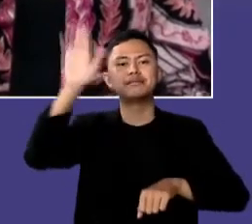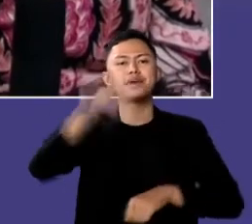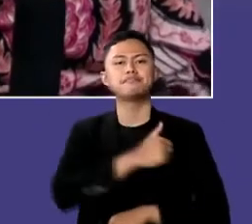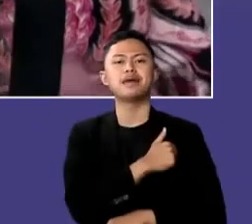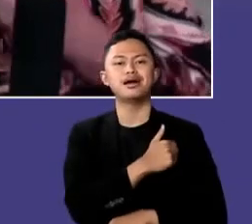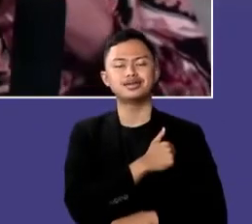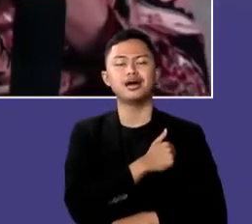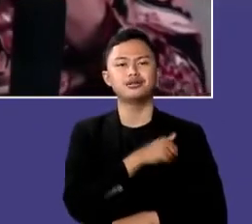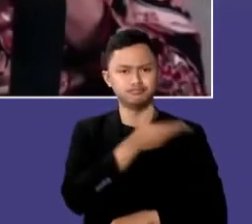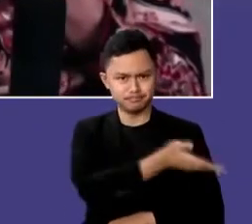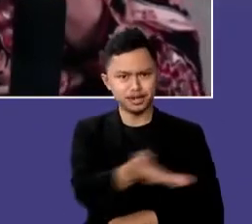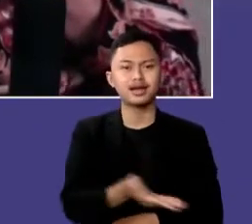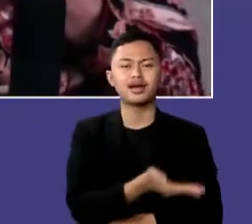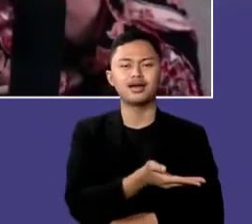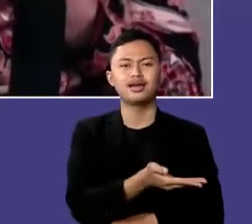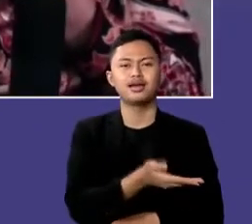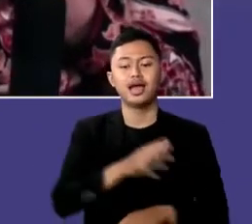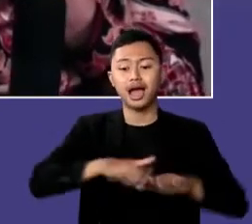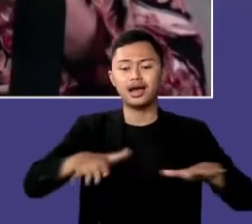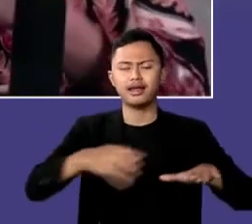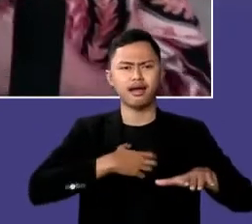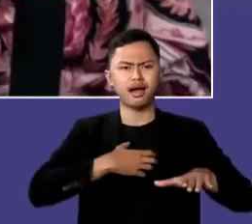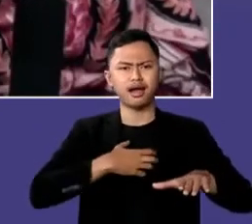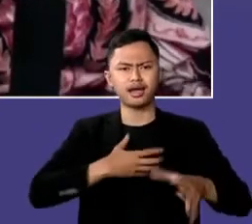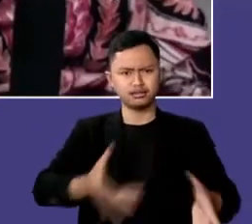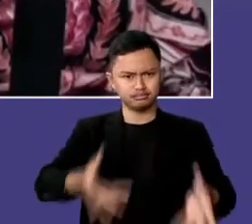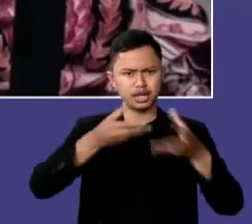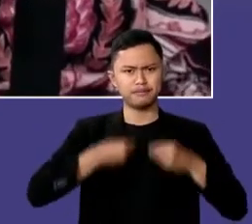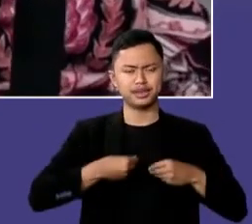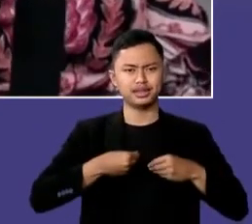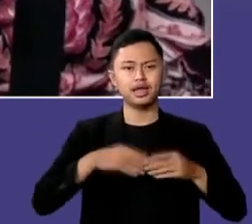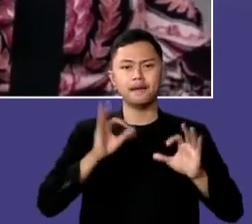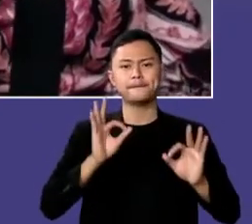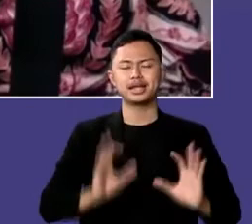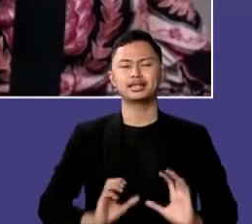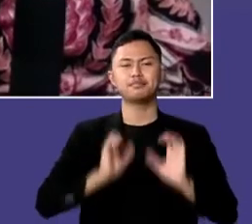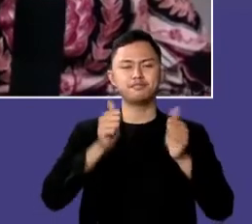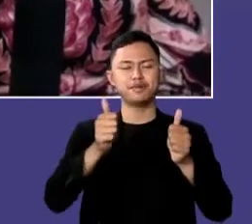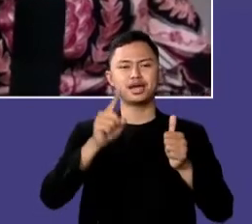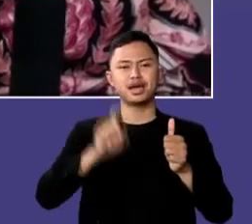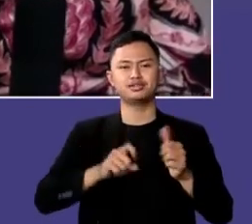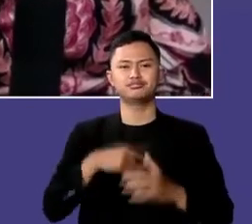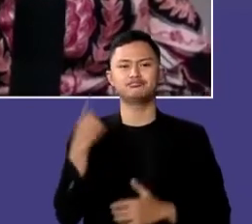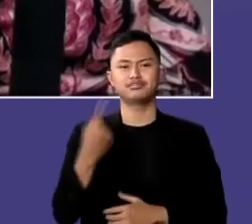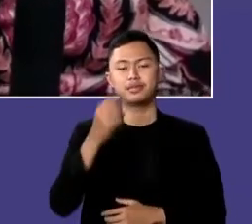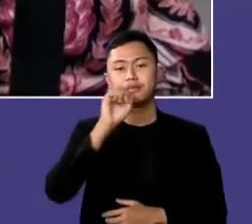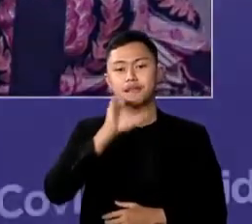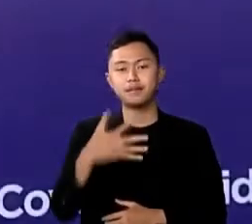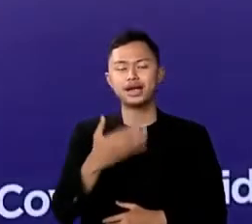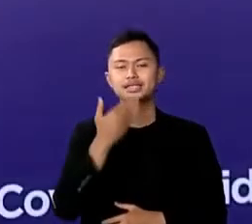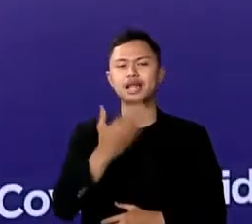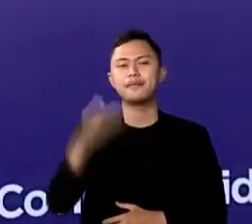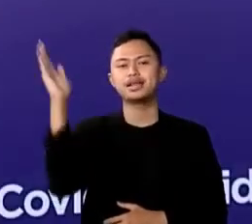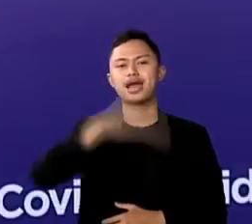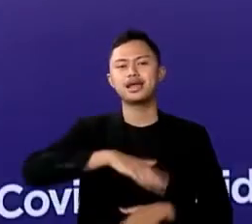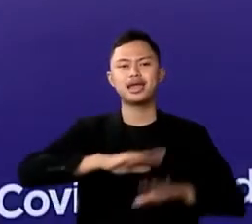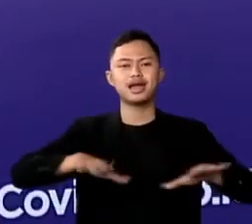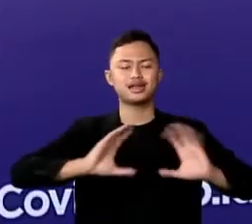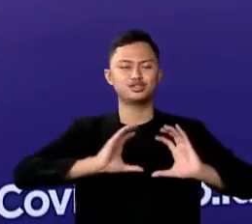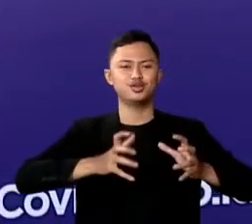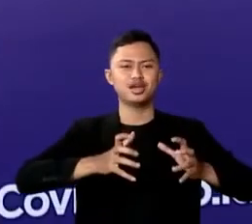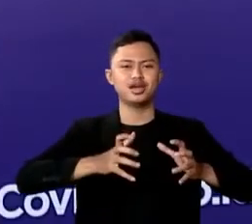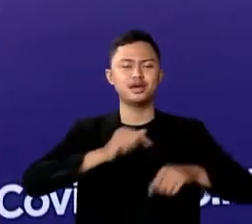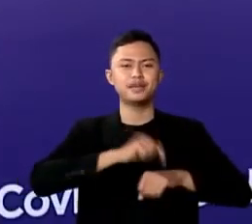kita harus memastikan anak-anak memperoleh hak-haknya dan memperoleh pendidikan terbaik tidak lupa kami ucapkan selamat hari anak sedunia